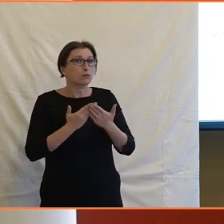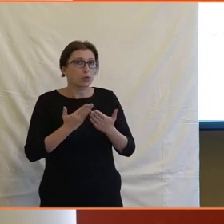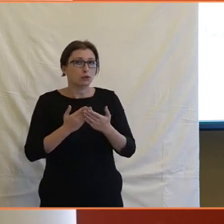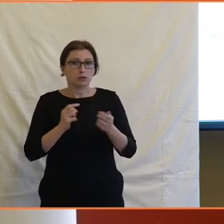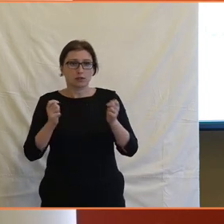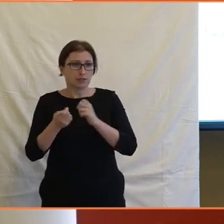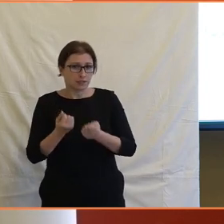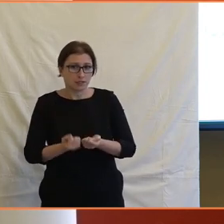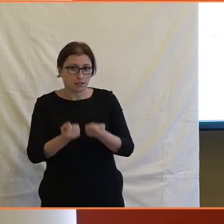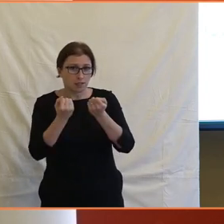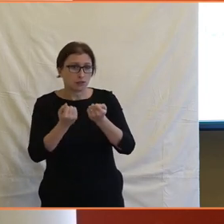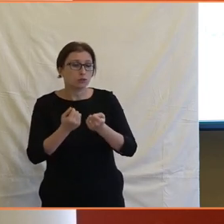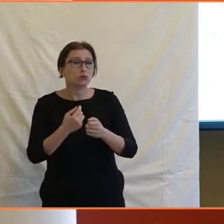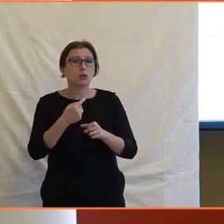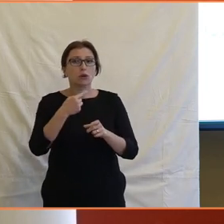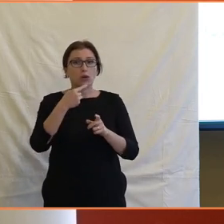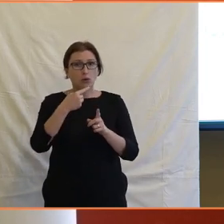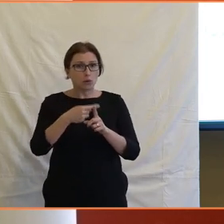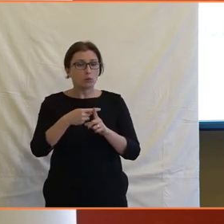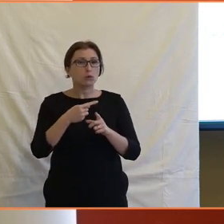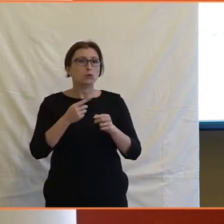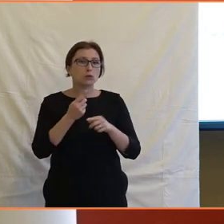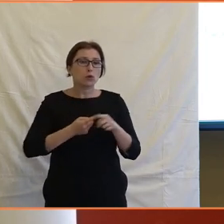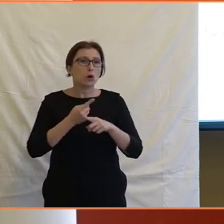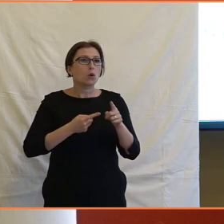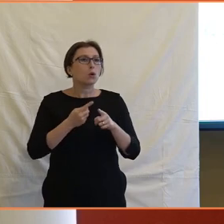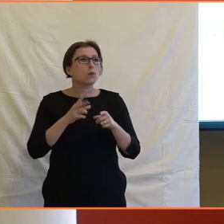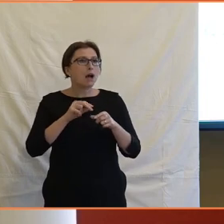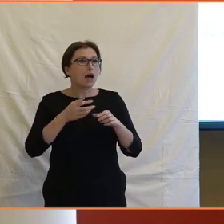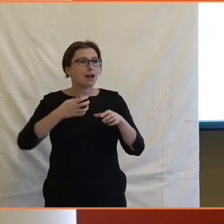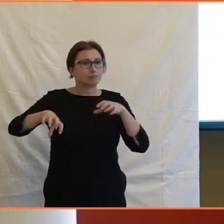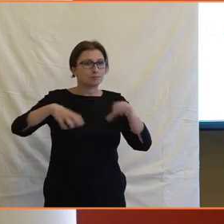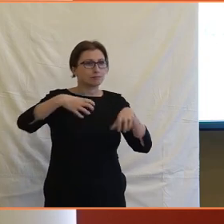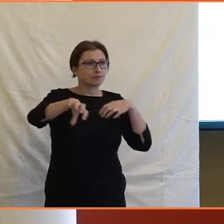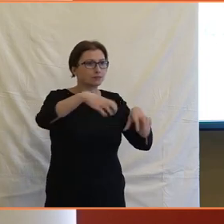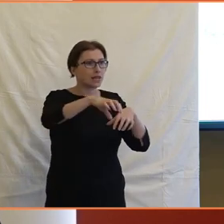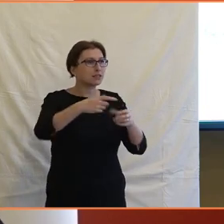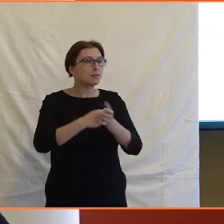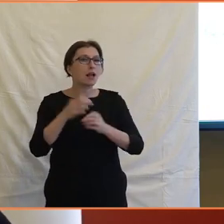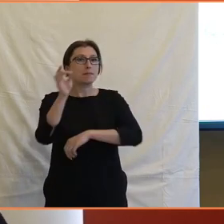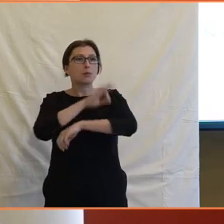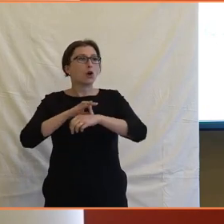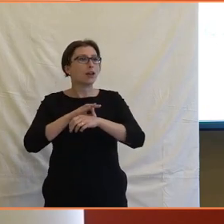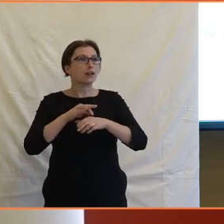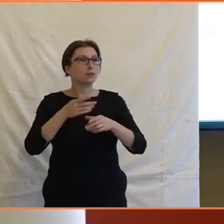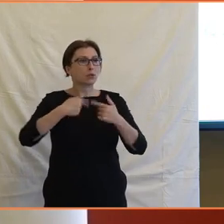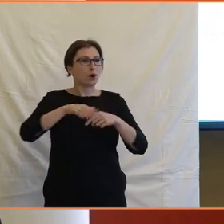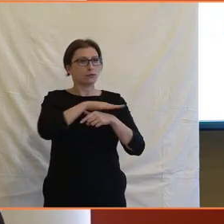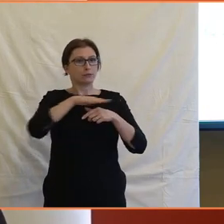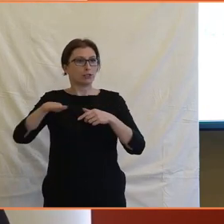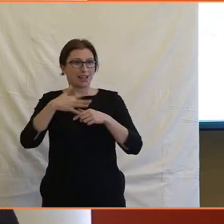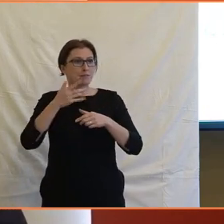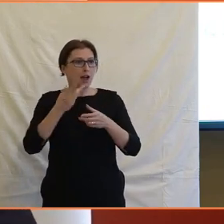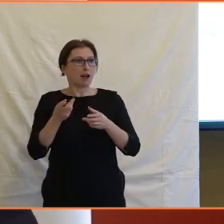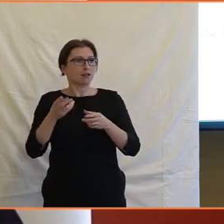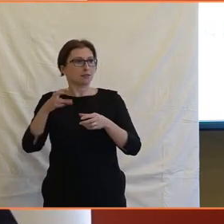Jo, to ještě jako velmi podporuje takzvaný rezortismus, takže neschopnost vést projekty napříč rezorty